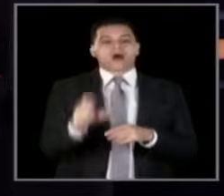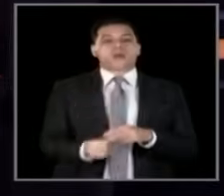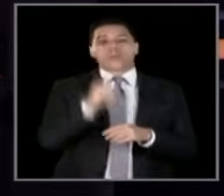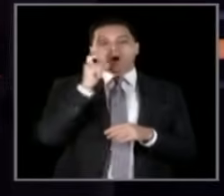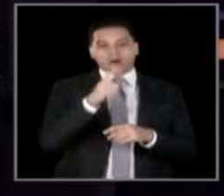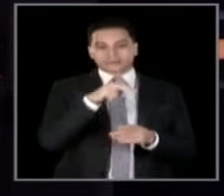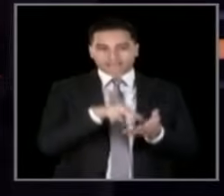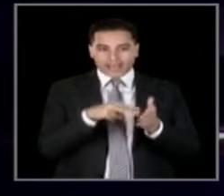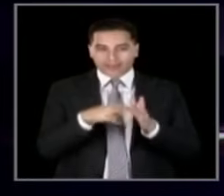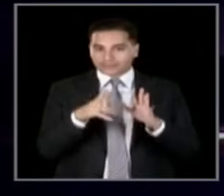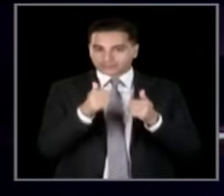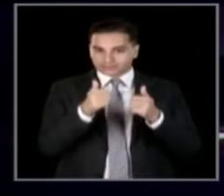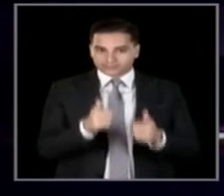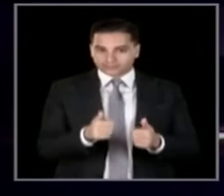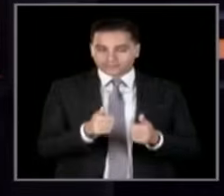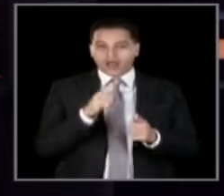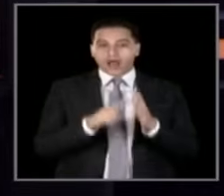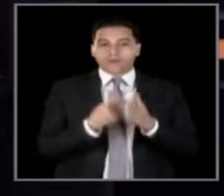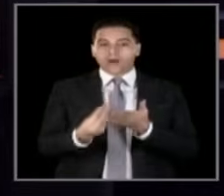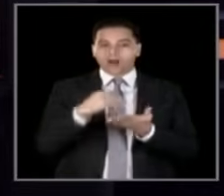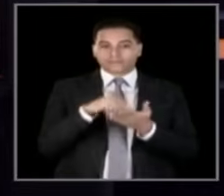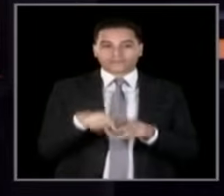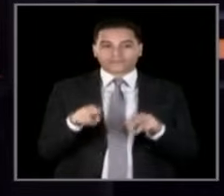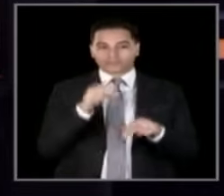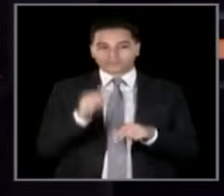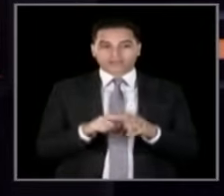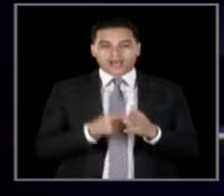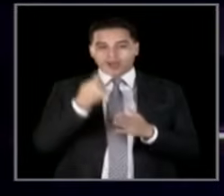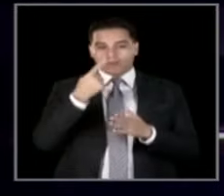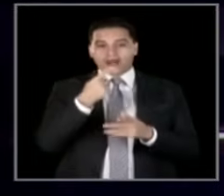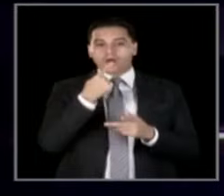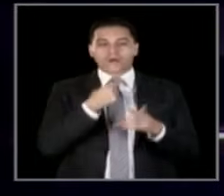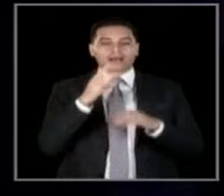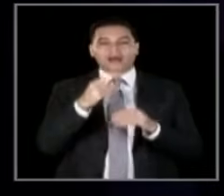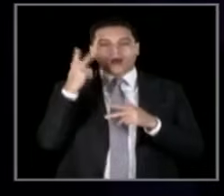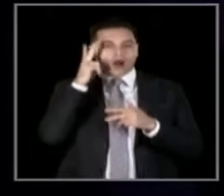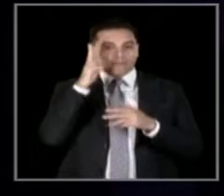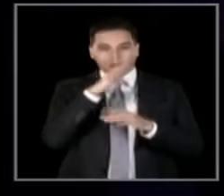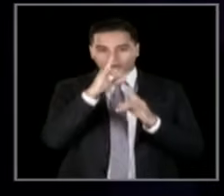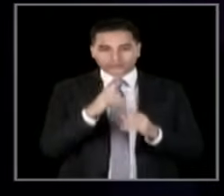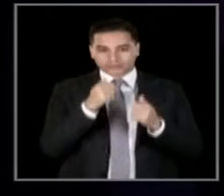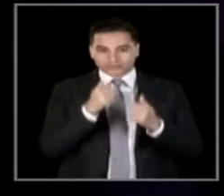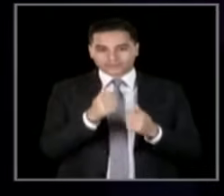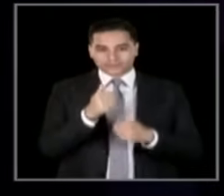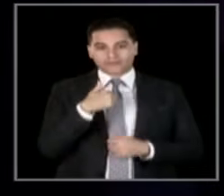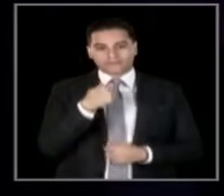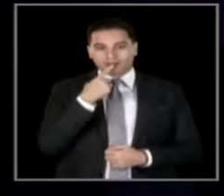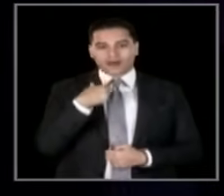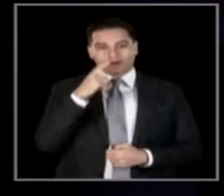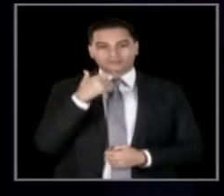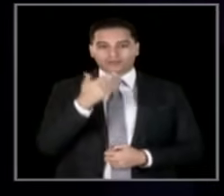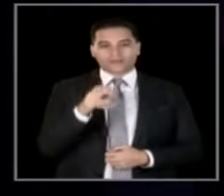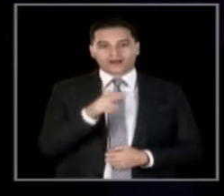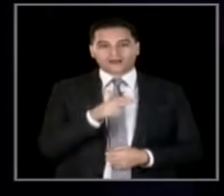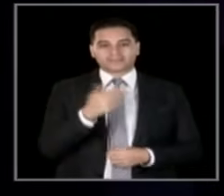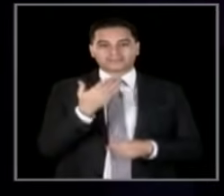مروان؟ ازيك يا مستر؟ اول مشاركه الموسم ده. اول مشاركه. احكي لي اخبارك ايه؟ تمام الحمد لله. انا عايز اتصور معاك بعد الحلقه عشان